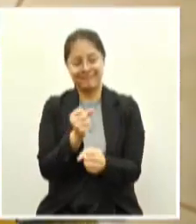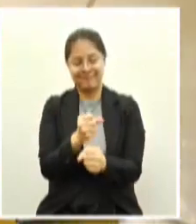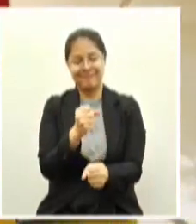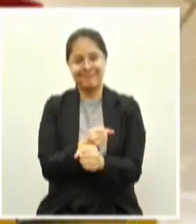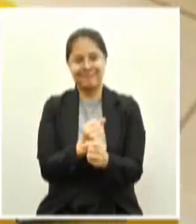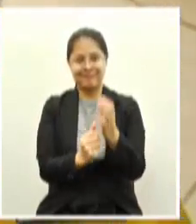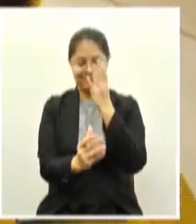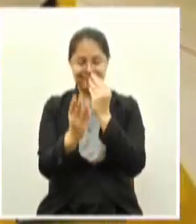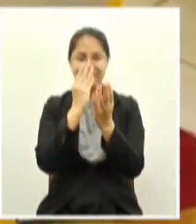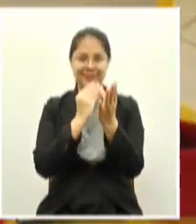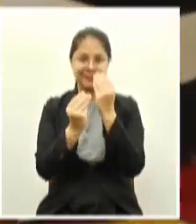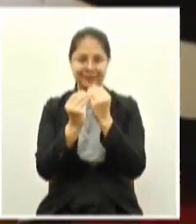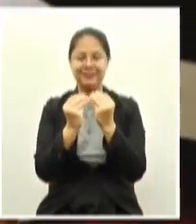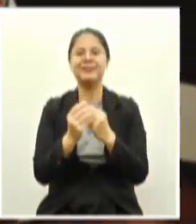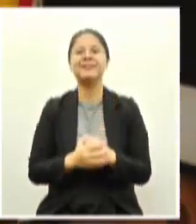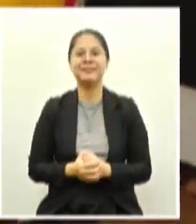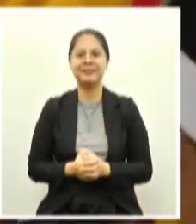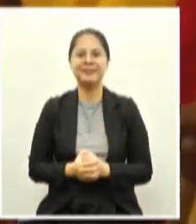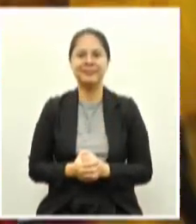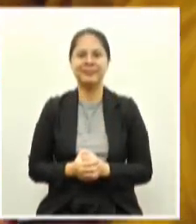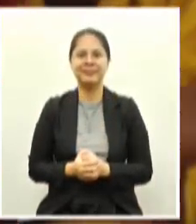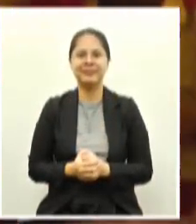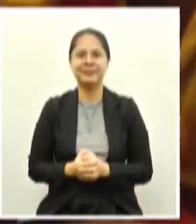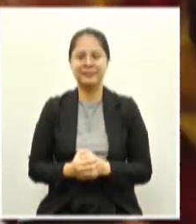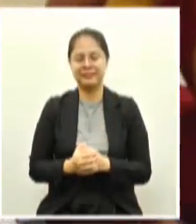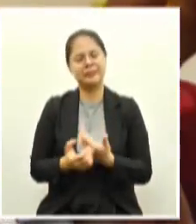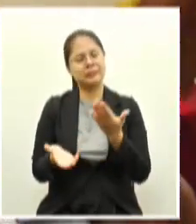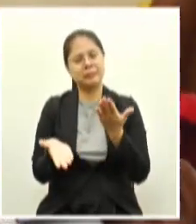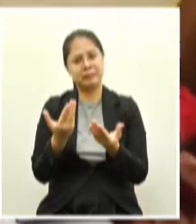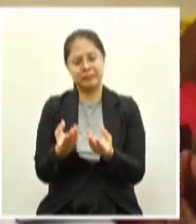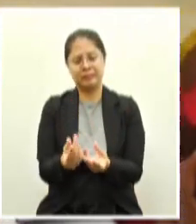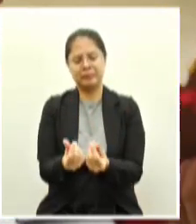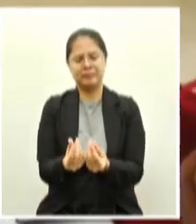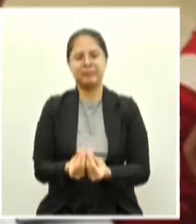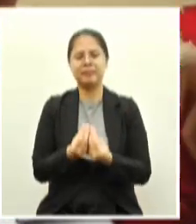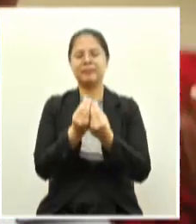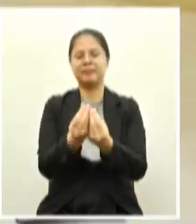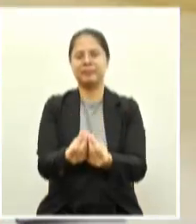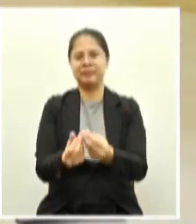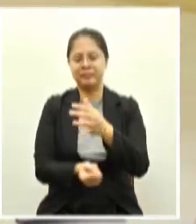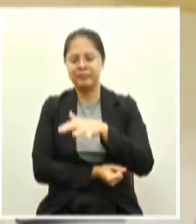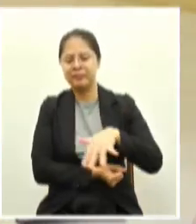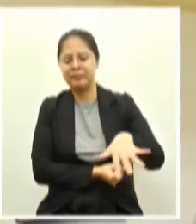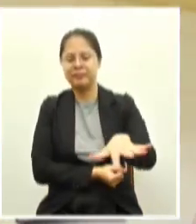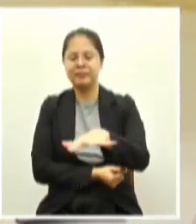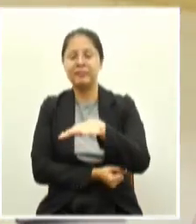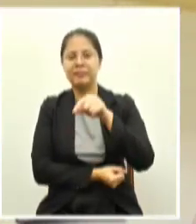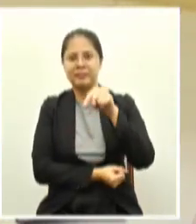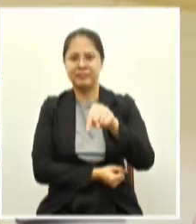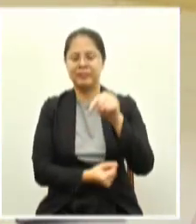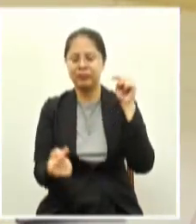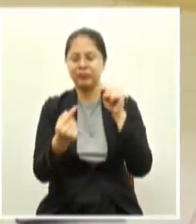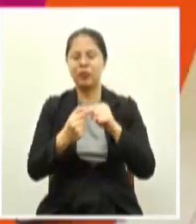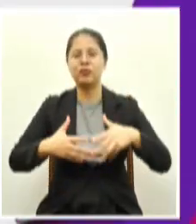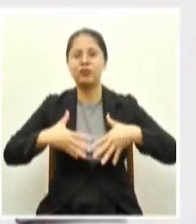การเรียนรู้หรือเรียกอีกอย่างนึงว่าอาจจะเป็นพื้นที่ของคอมฟอร์ตโซนพอ enjoy learning